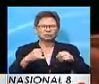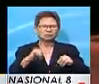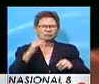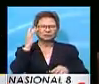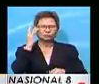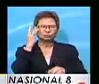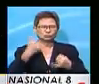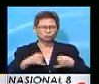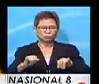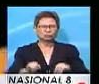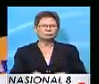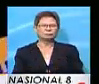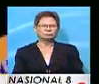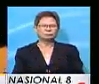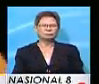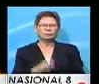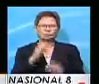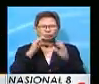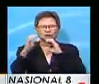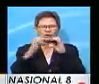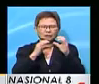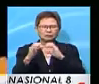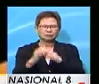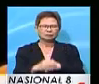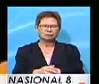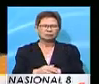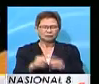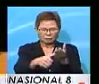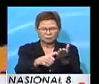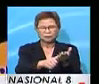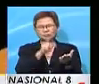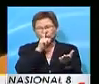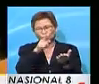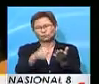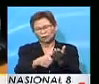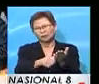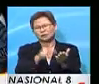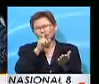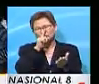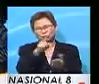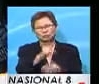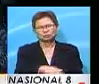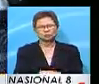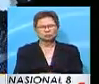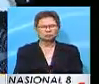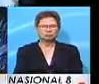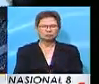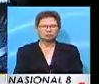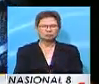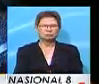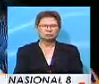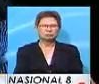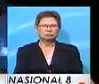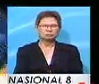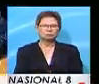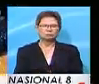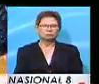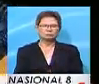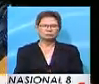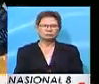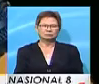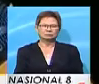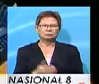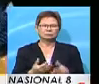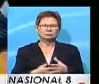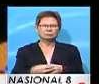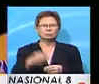jugalah Sebab Dia orang cakap ni betul jadi oleh kanakumen saya pun tidak menentu saya berapa kali